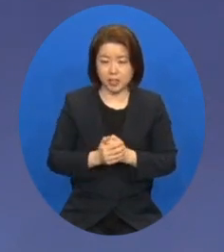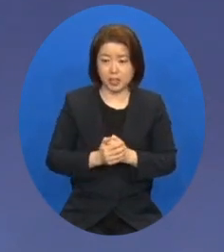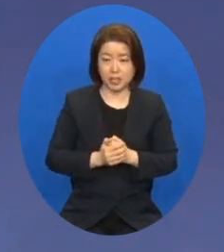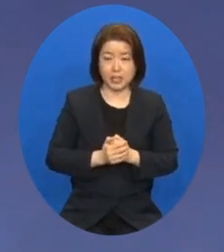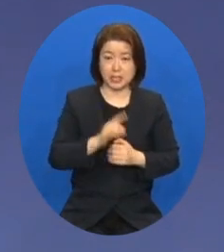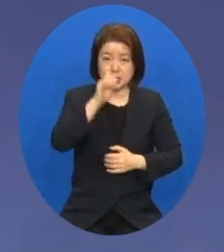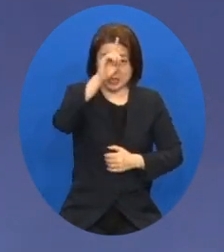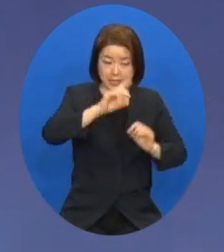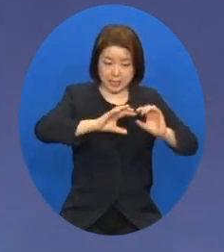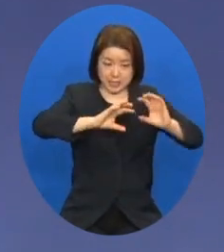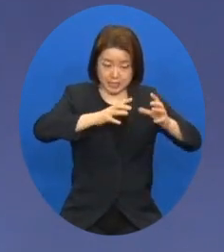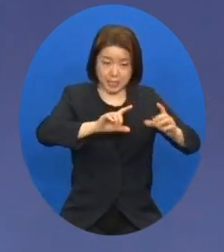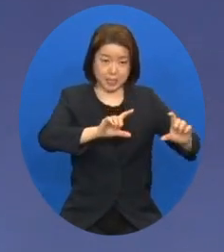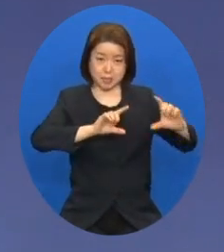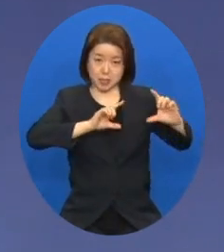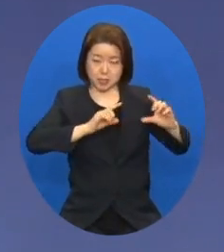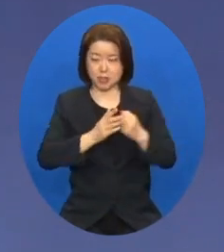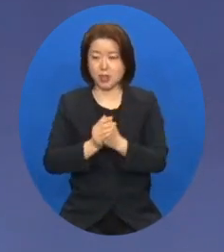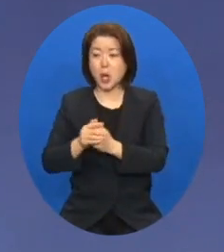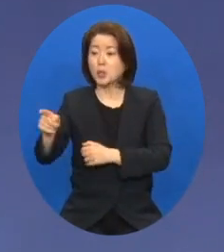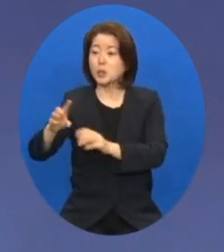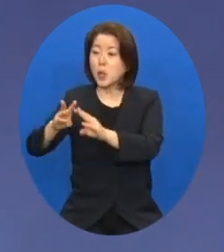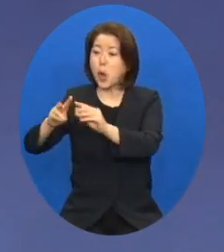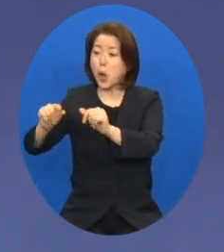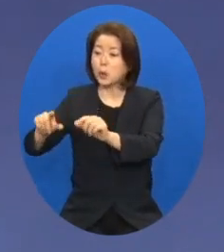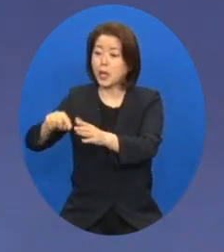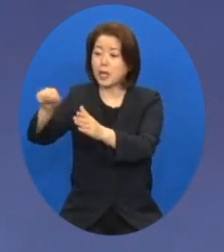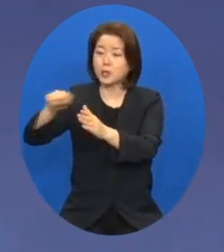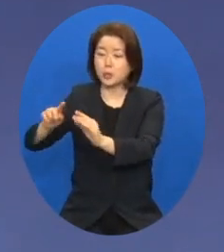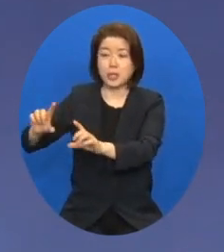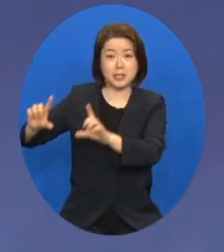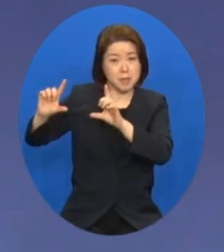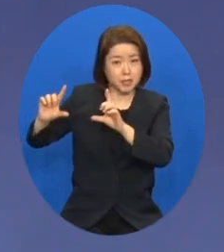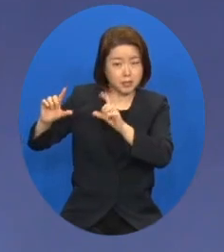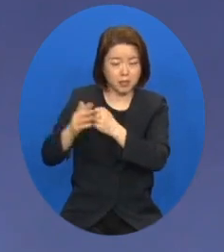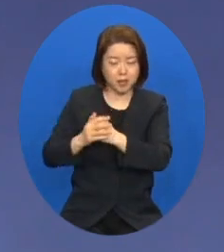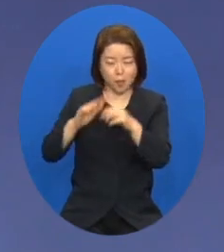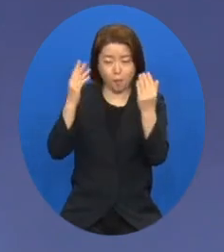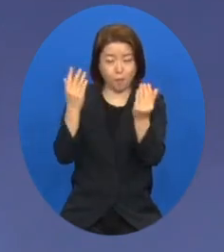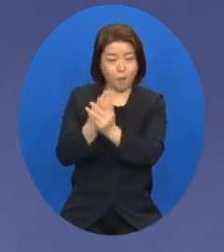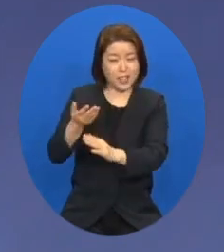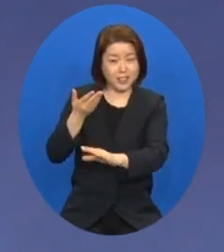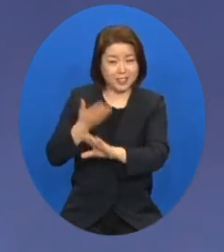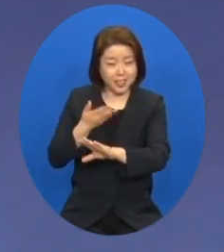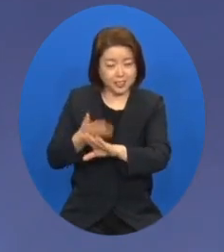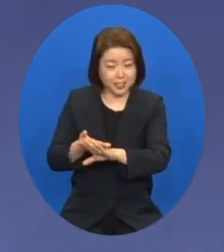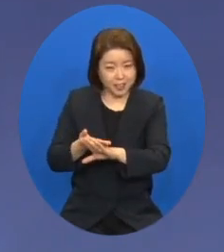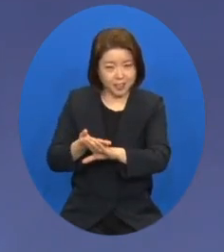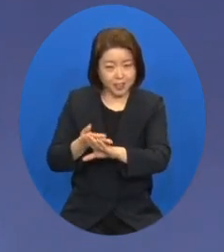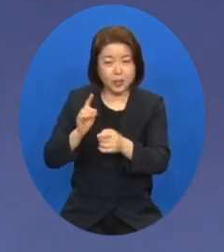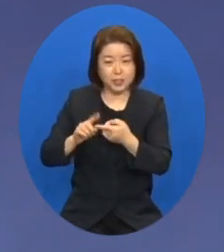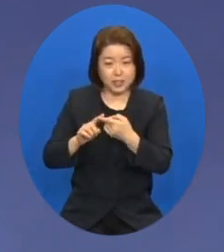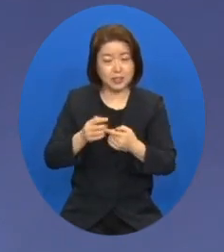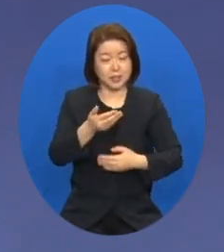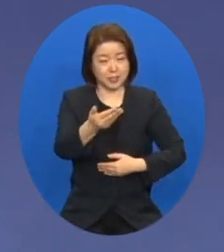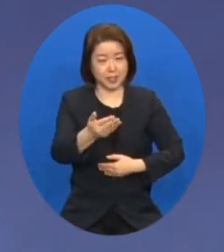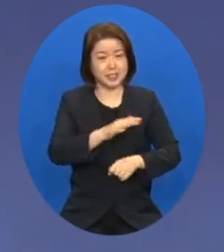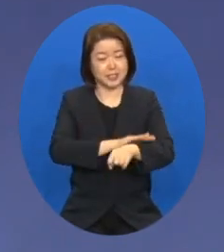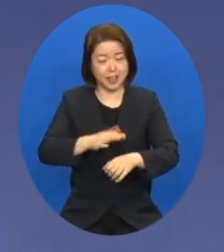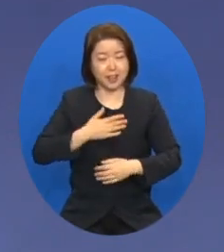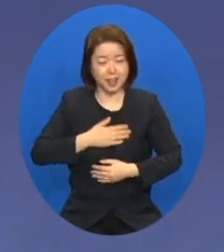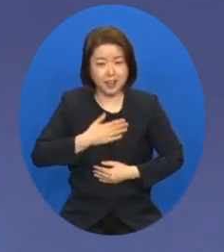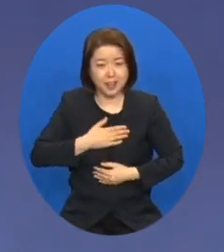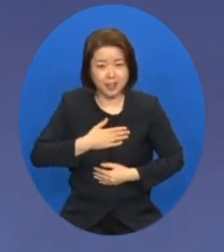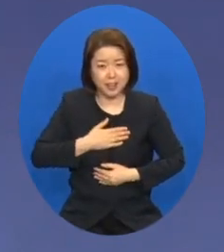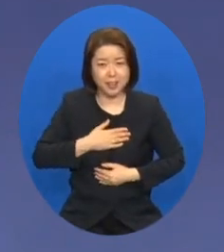나라의 명성과 저 지상에서 의 명성은 완전히 다르다는 것을 당신도 잘 알고